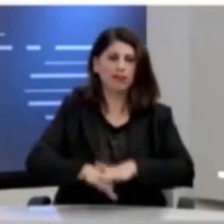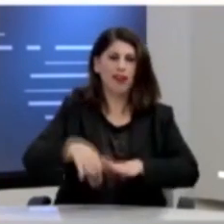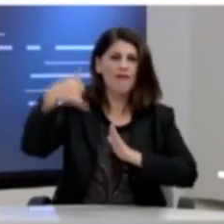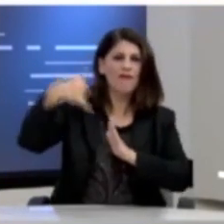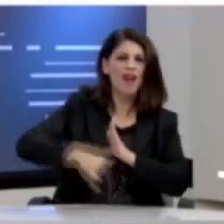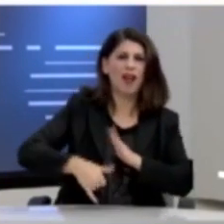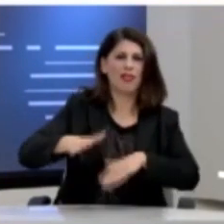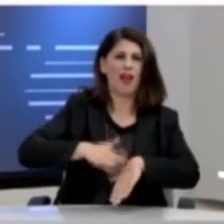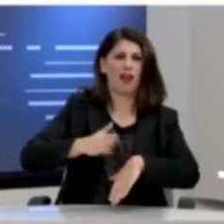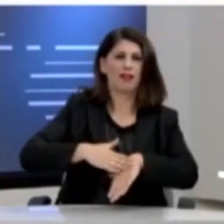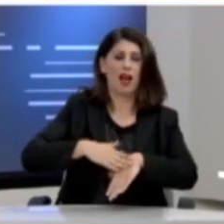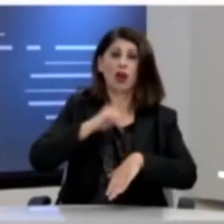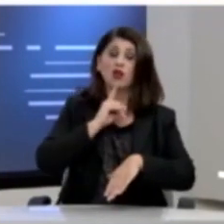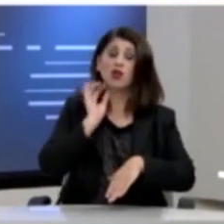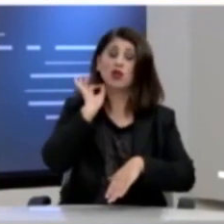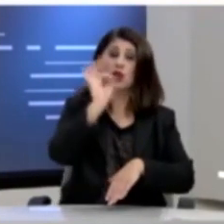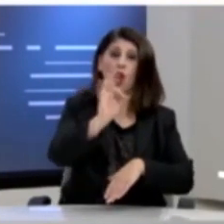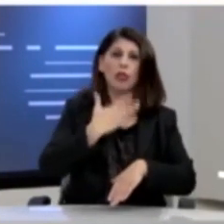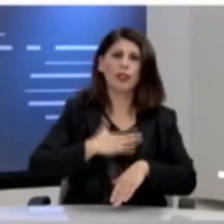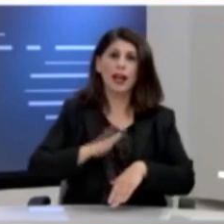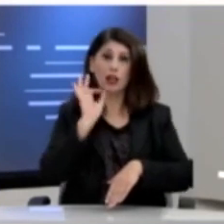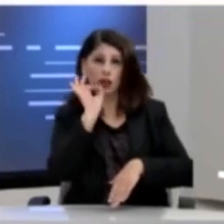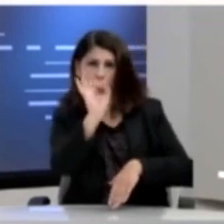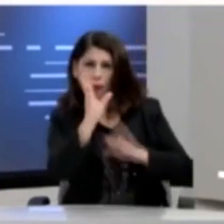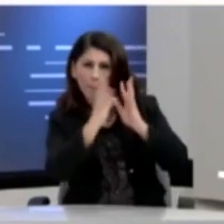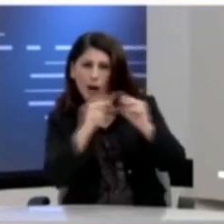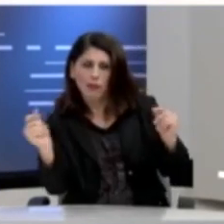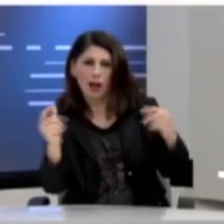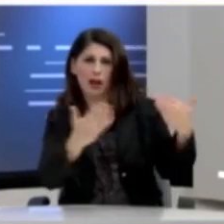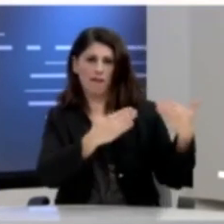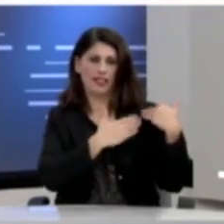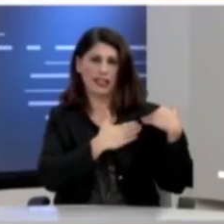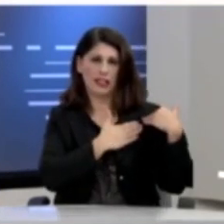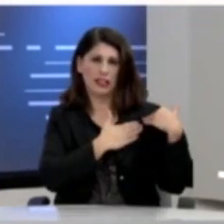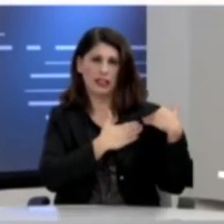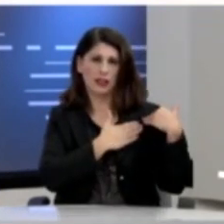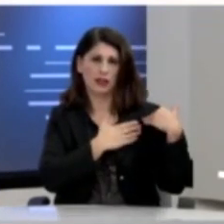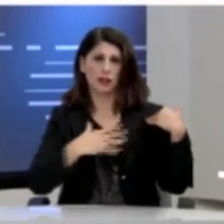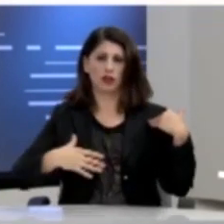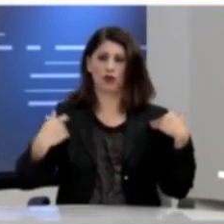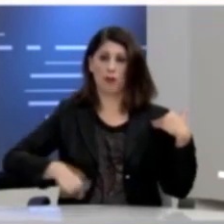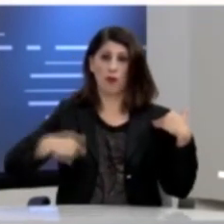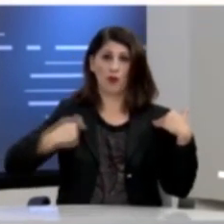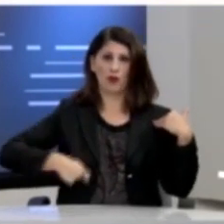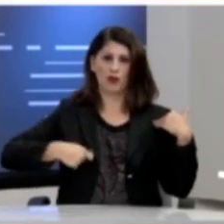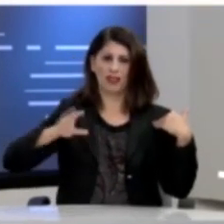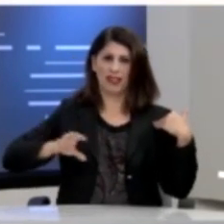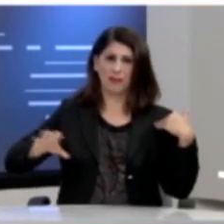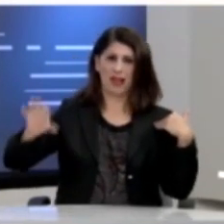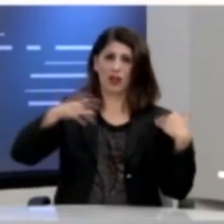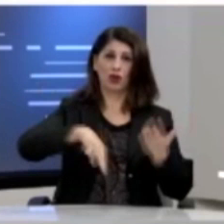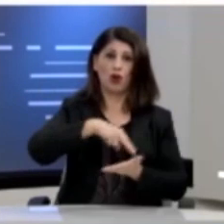επιδιώκοντας να εξαφανίσουν τις στοχεύσεις, τις ευθύνες των αρχουσών τάξεων της περιοχής, το ρόλο